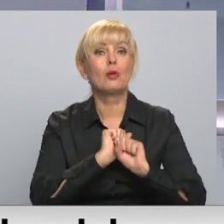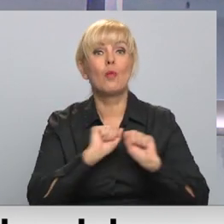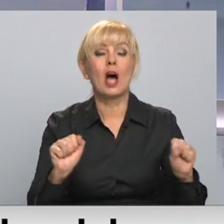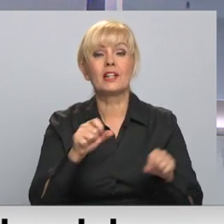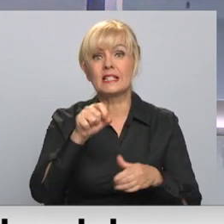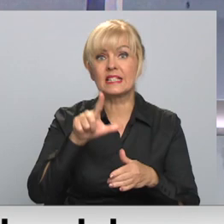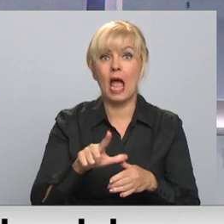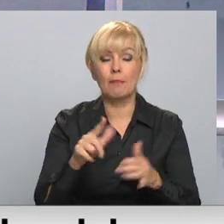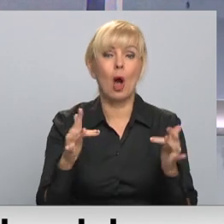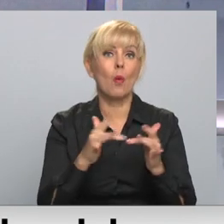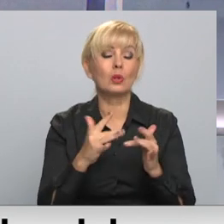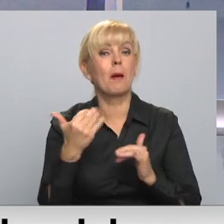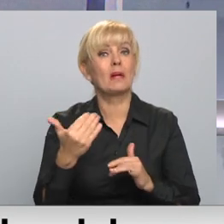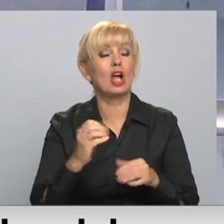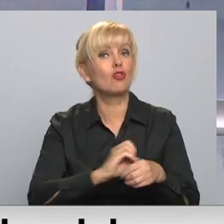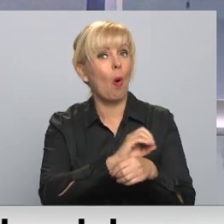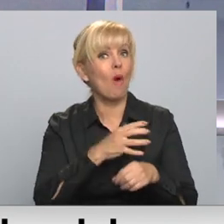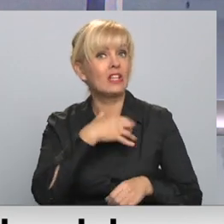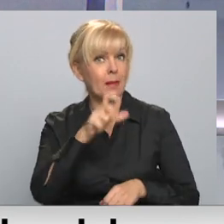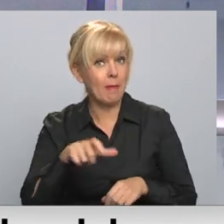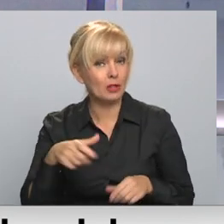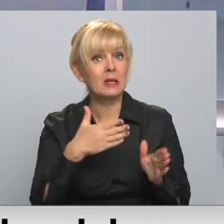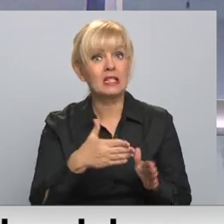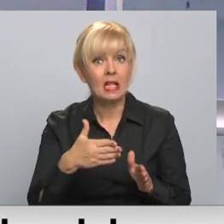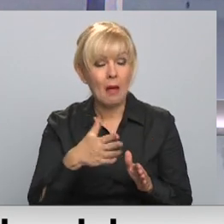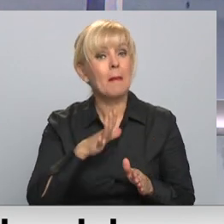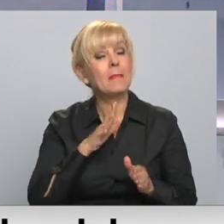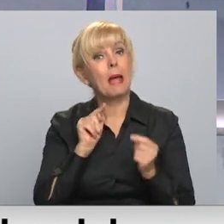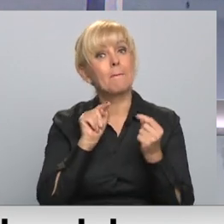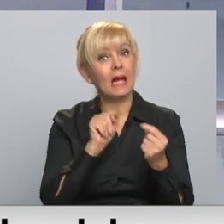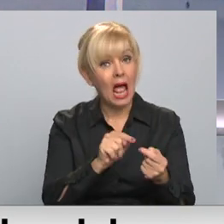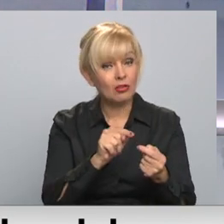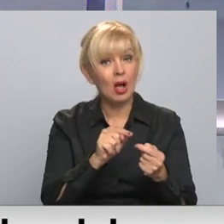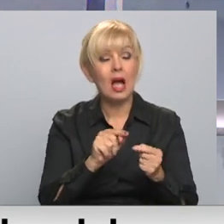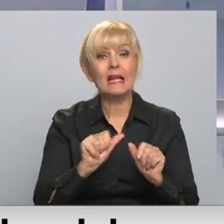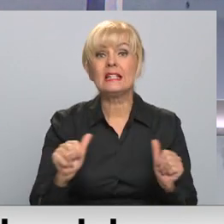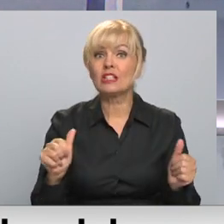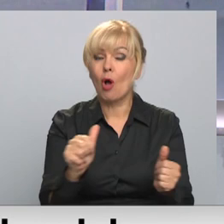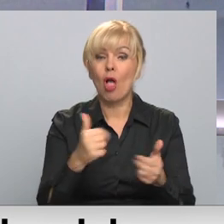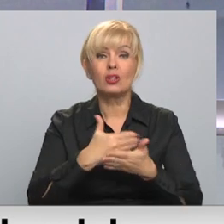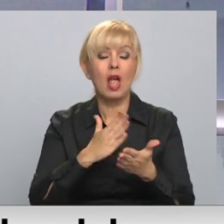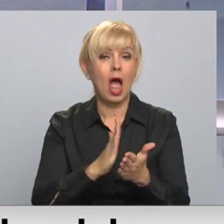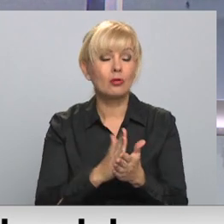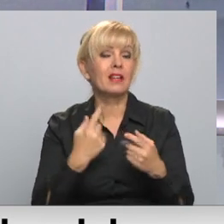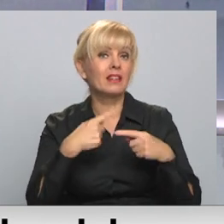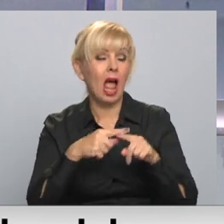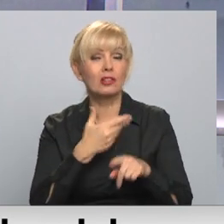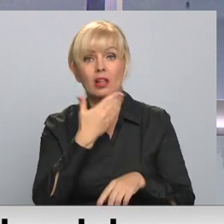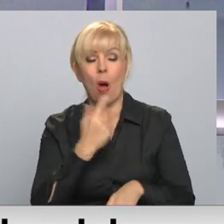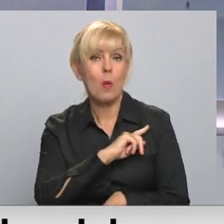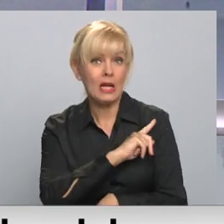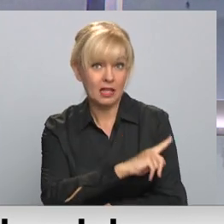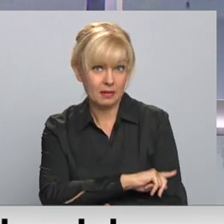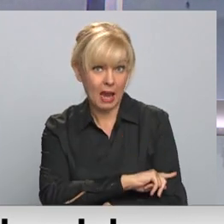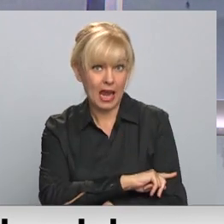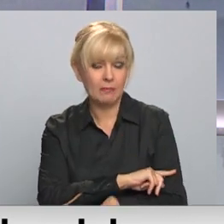17 gultas vietas Covid pacientiem. Slimnīca toreiz cēla iebildumus, ka šādu izolētu nodaļu tehniski izveidot nav